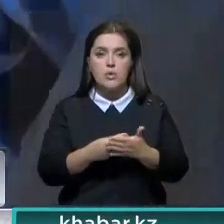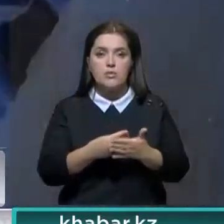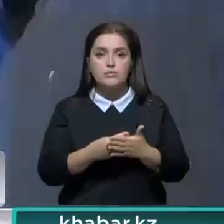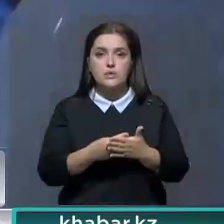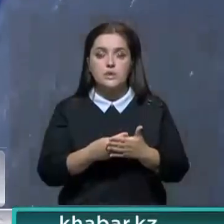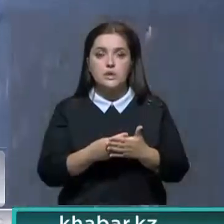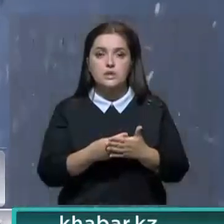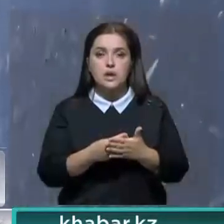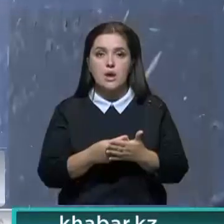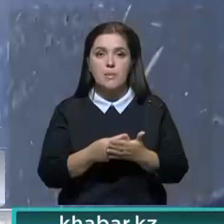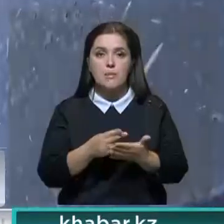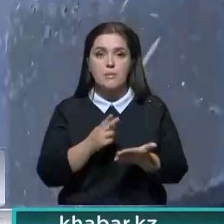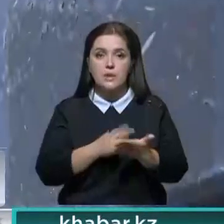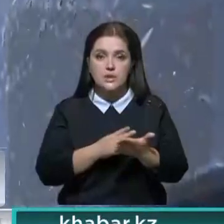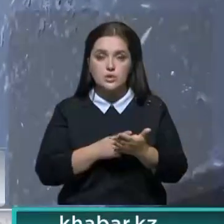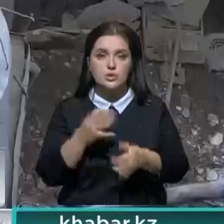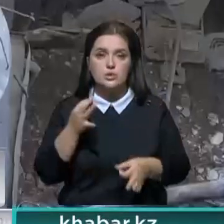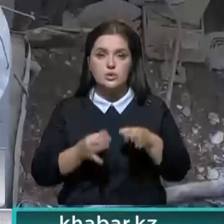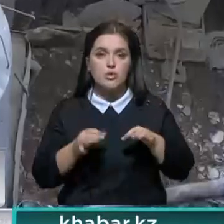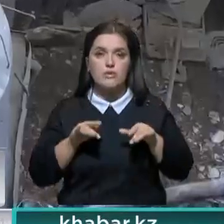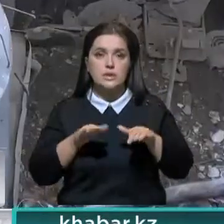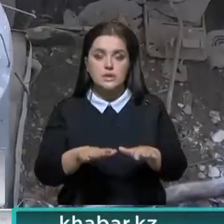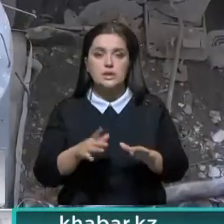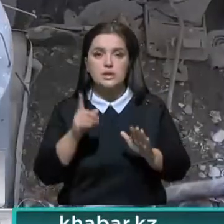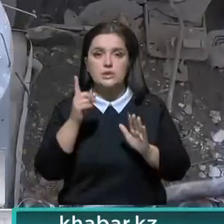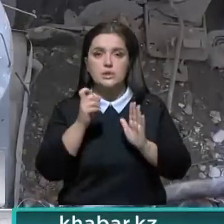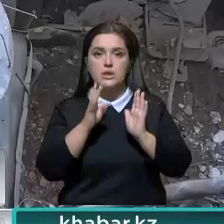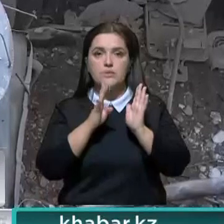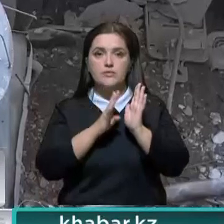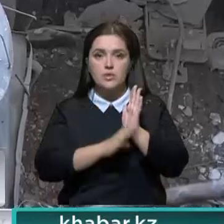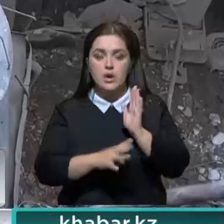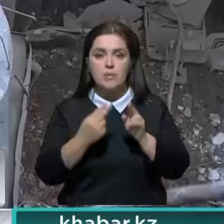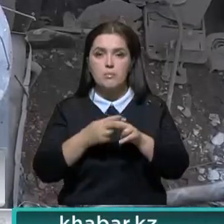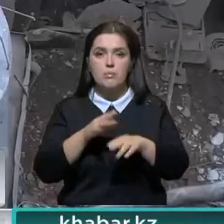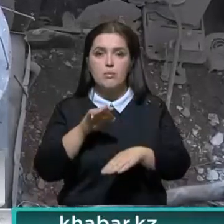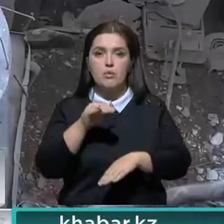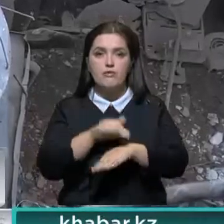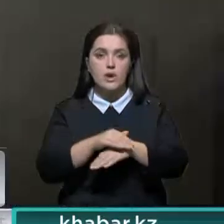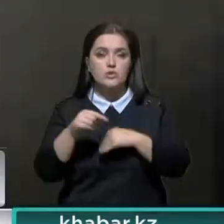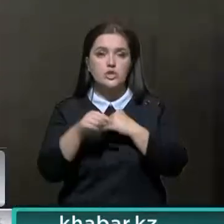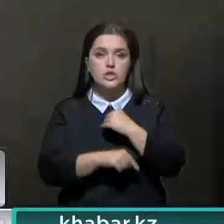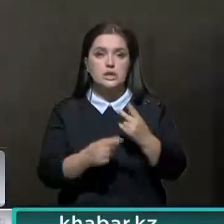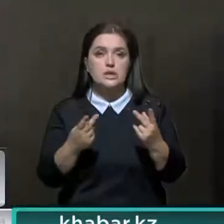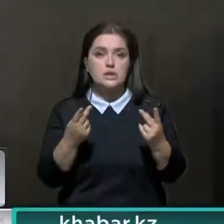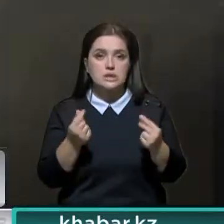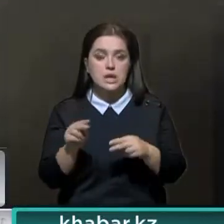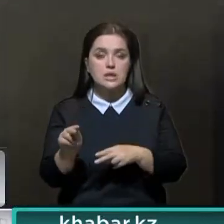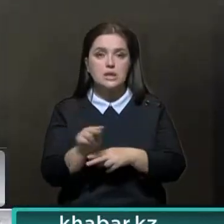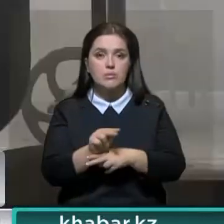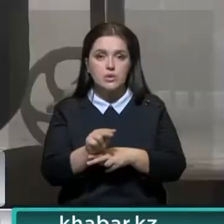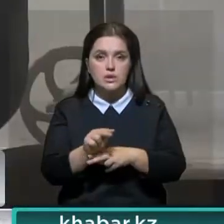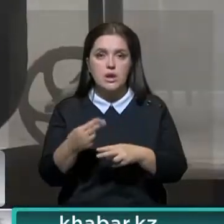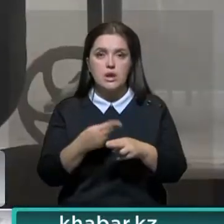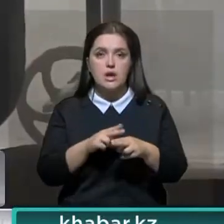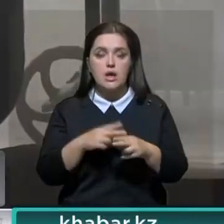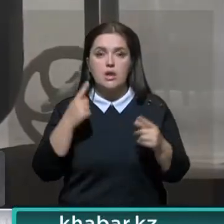В агентстве по финмониторингу страны подтвердили, заведено уголовное дело по статье 190, а именно по факту хищения средств на